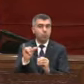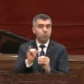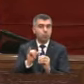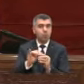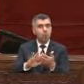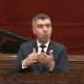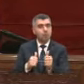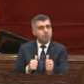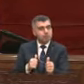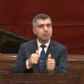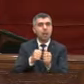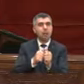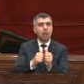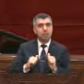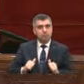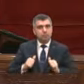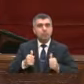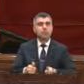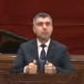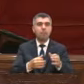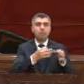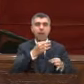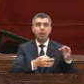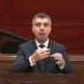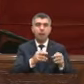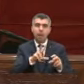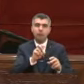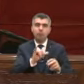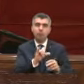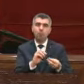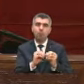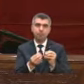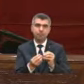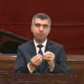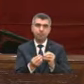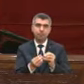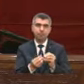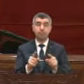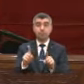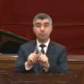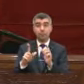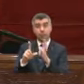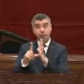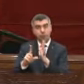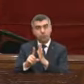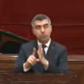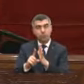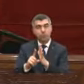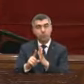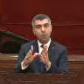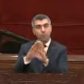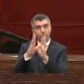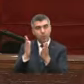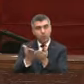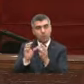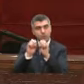معنا المرفق خاصه ديال العداله باش نحلوا هذه الاشكالات، لاننا ربطنا المدونه بوش منها اللي تشمل